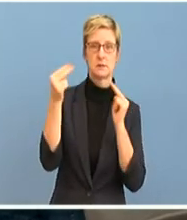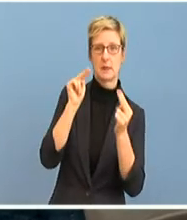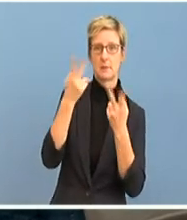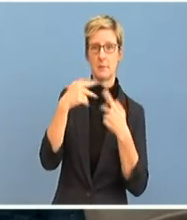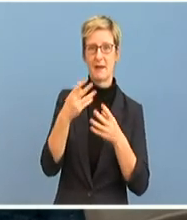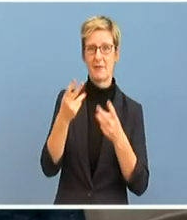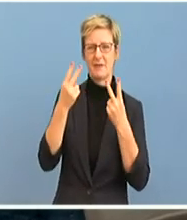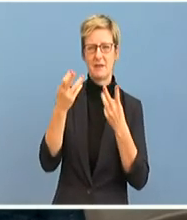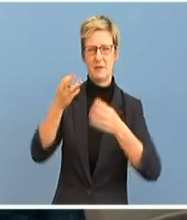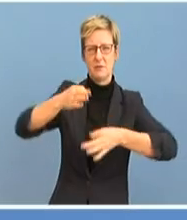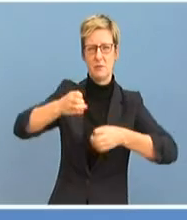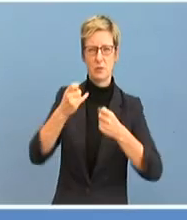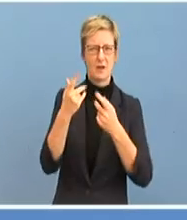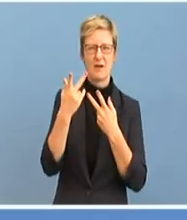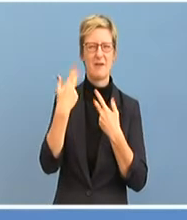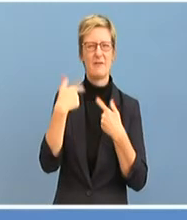ein?